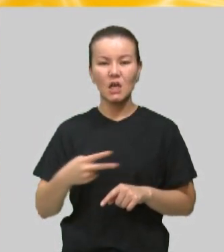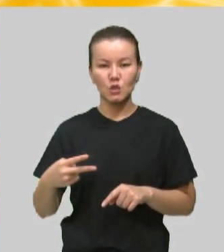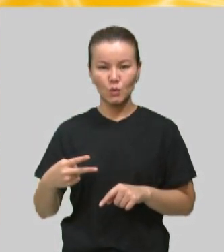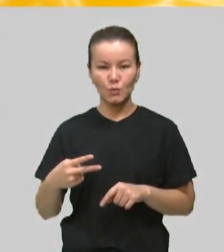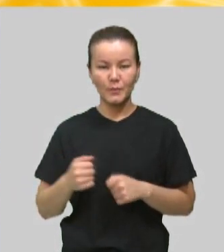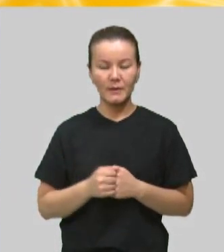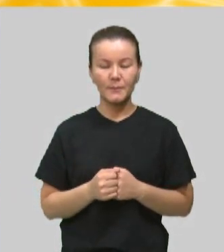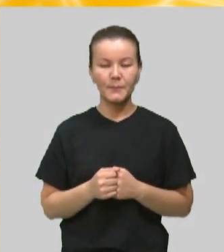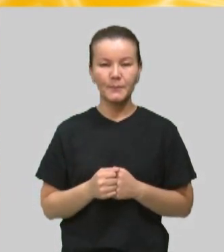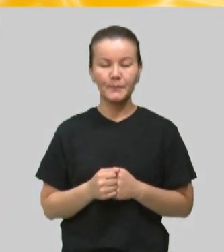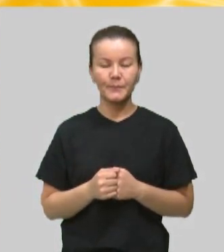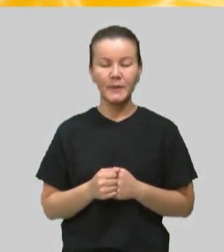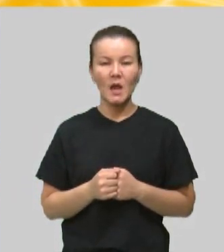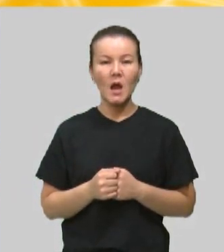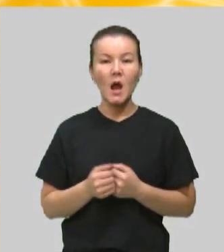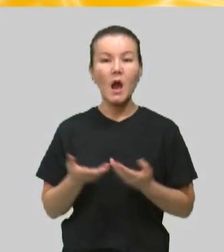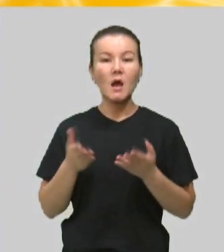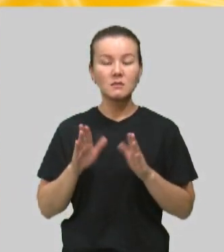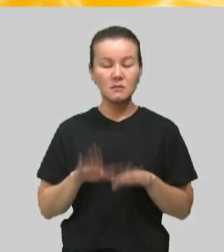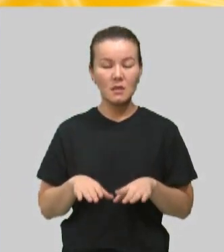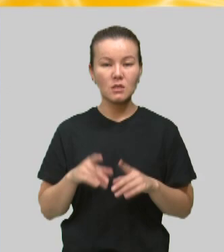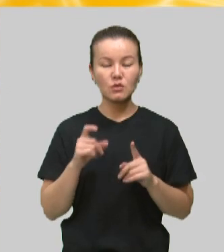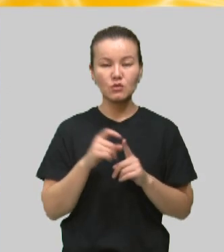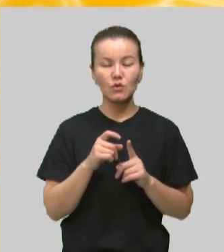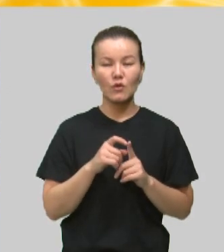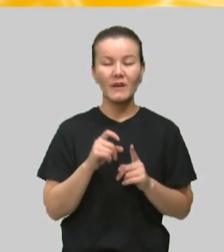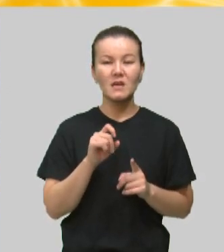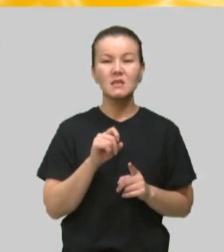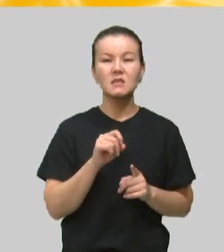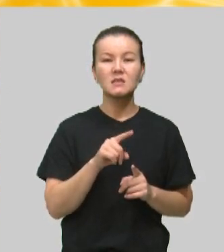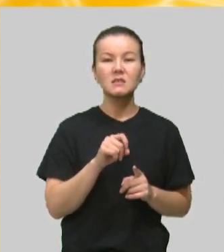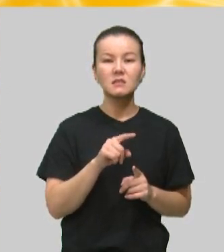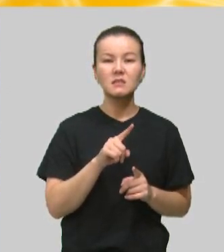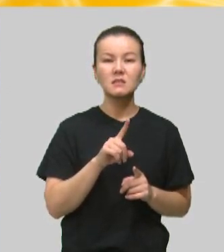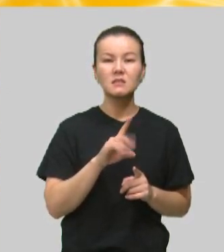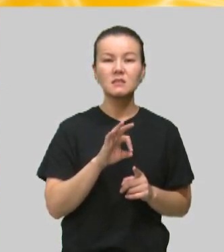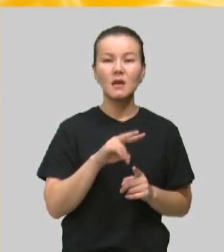сказуемое. Осталось слово «золотая».